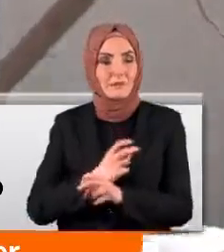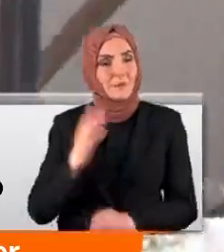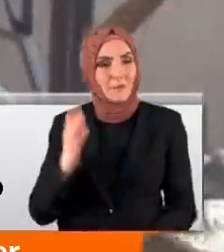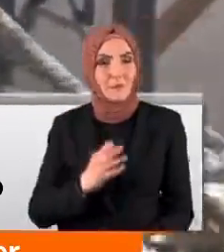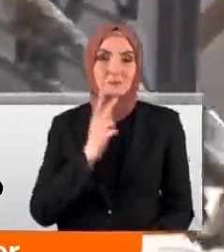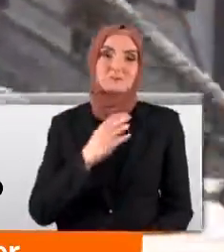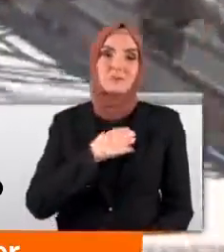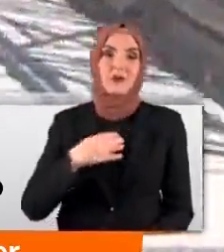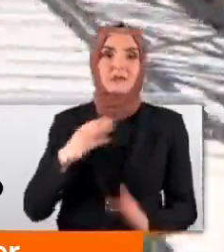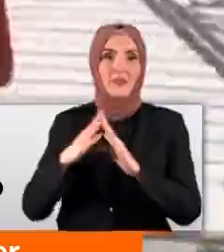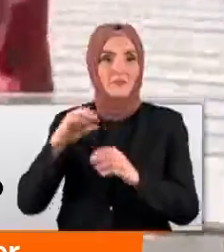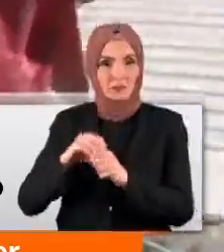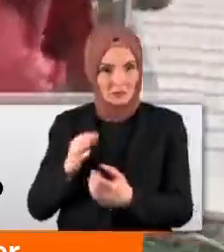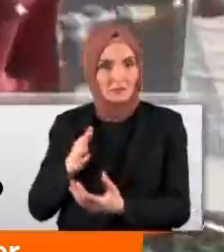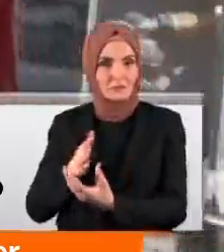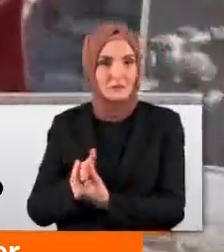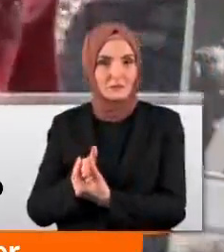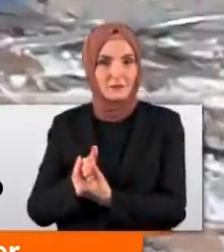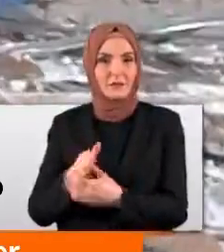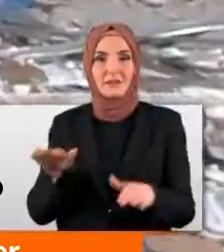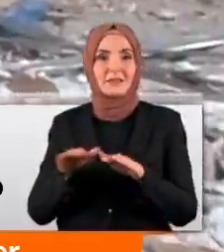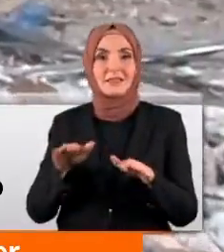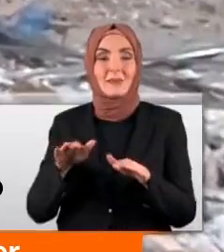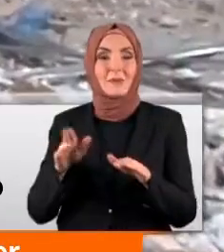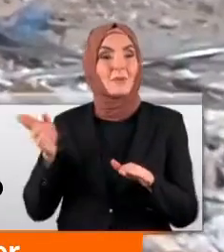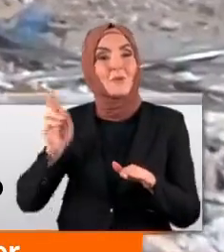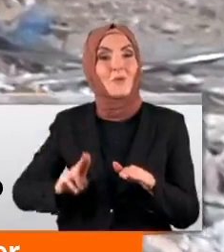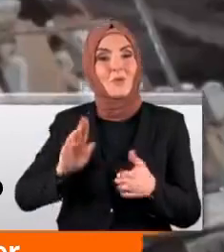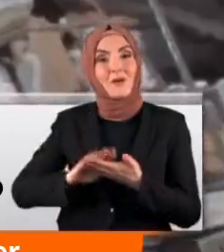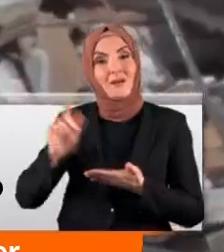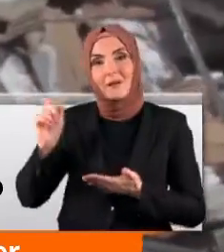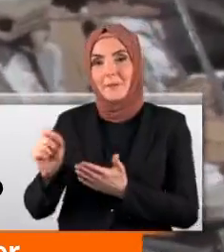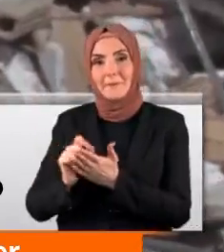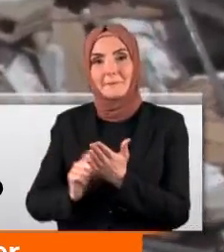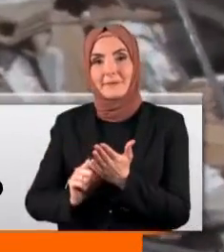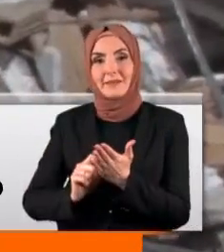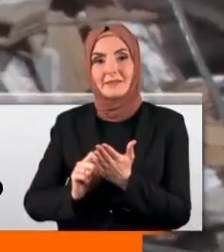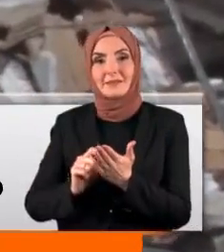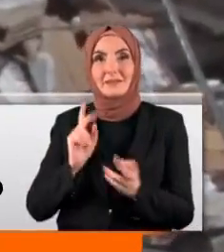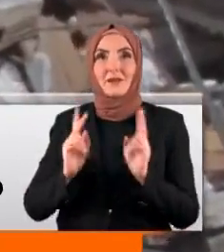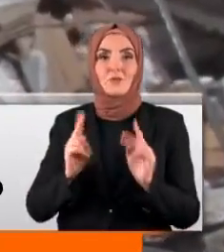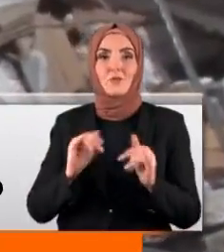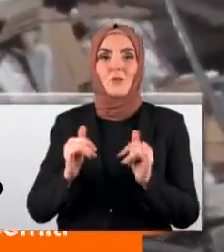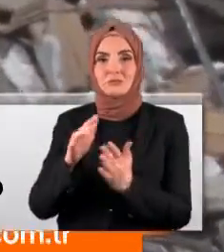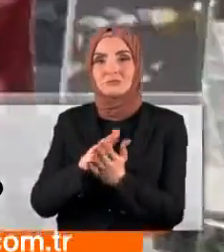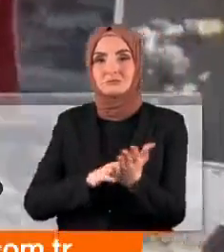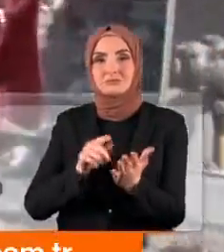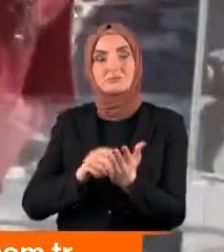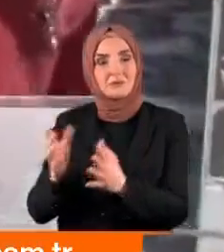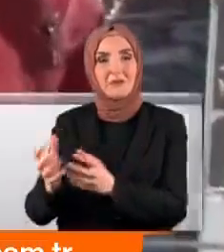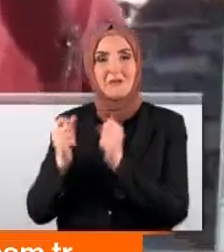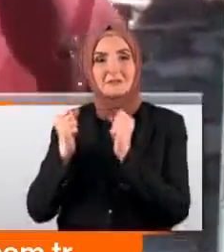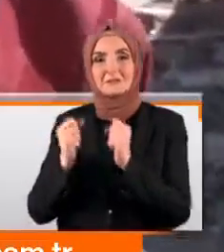annesi eve girdi ve depremde hayatını kaybeden Mehmet Fatih Çinçi'nin el yazısıyla yazdığı o tiyatro oyununu aldı.